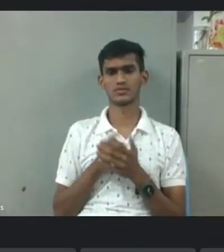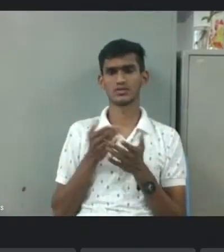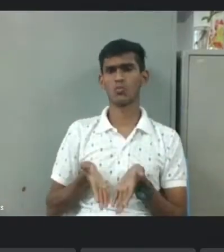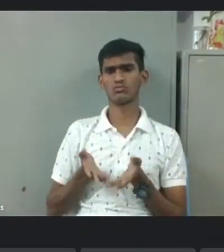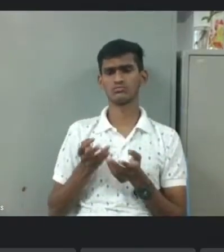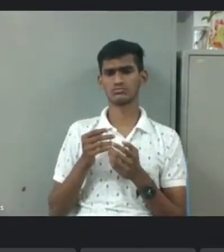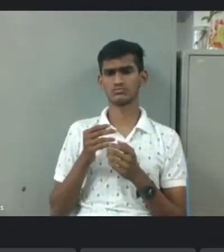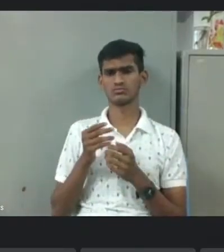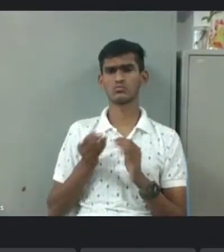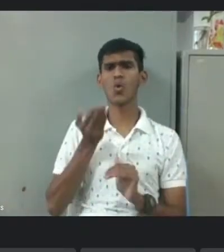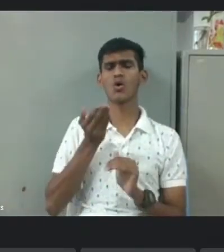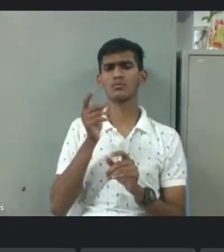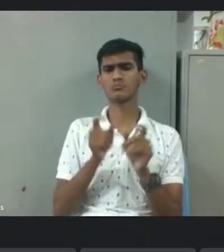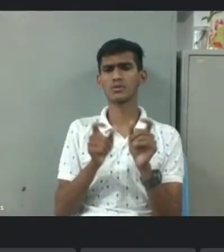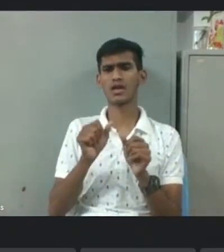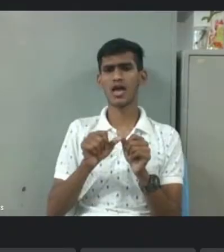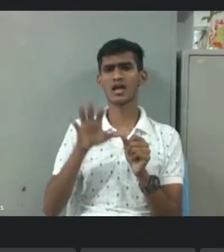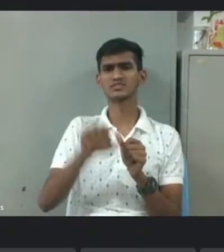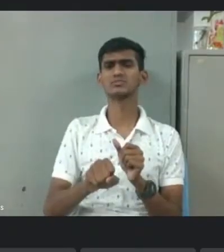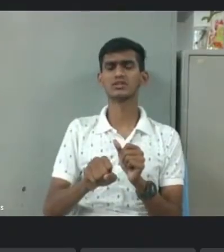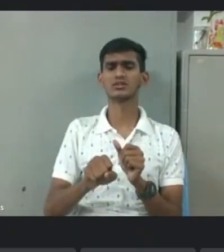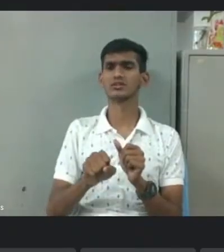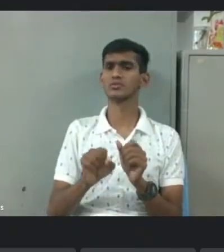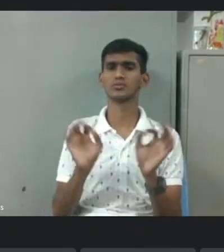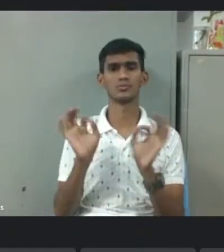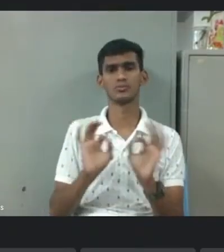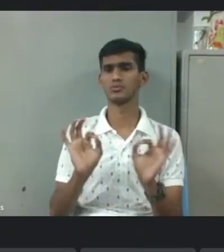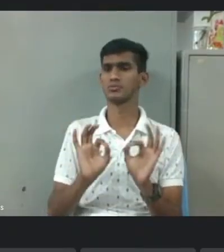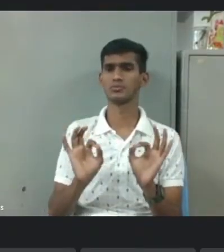ഏറ്റവും കൂടുതൽ ആക്സസിബിലിറ്റി ആണ് ഒന്ന് നമ്മൾക്ക്